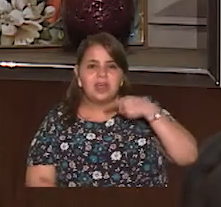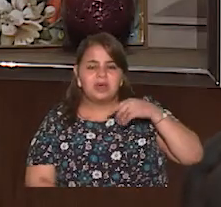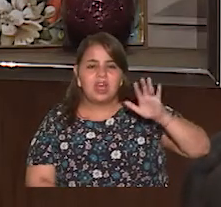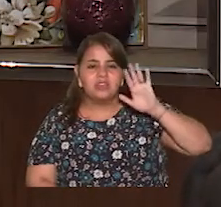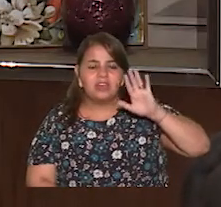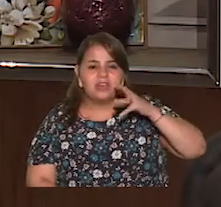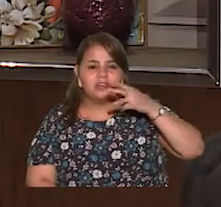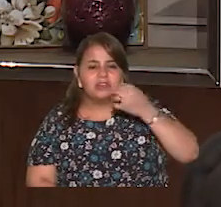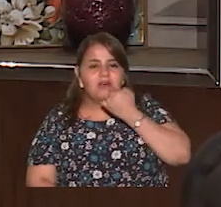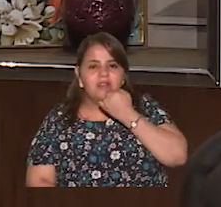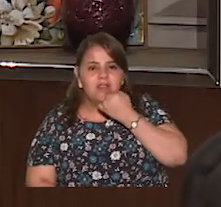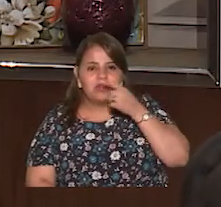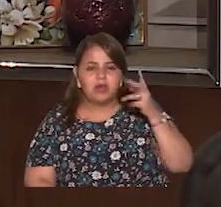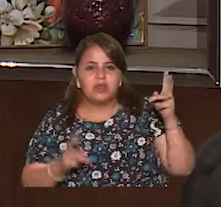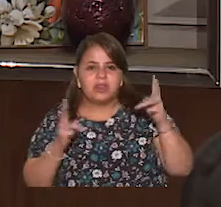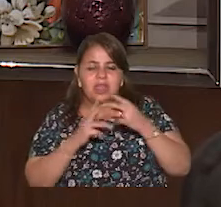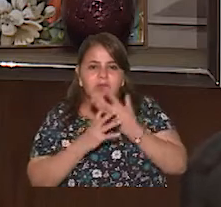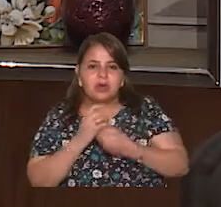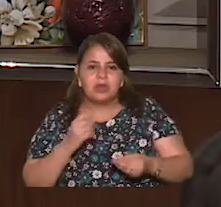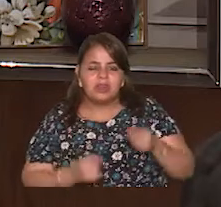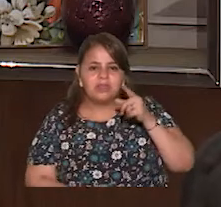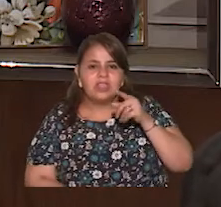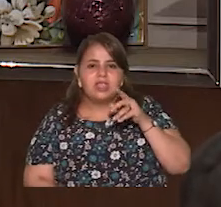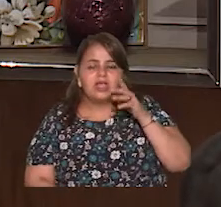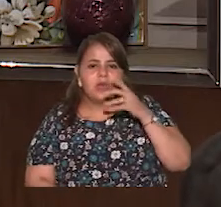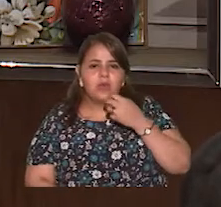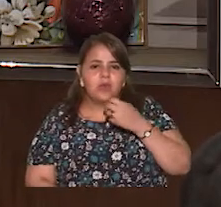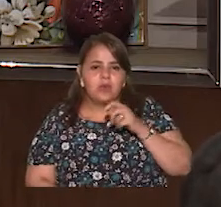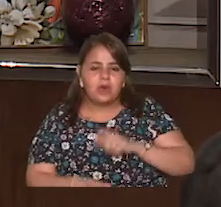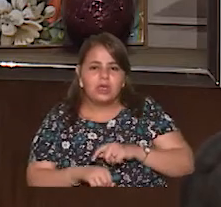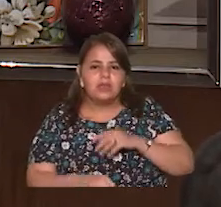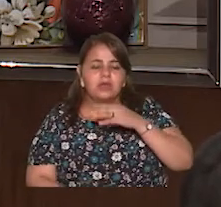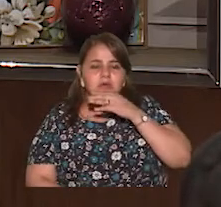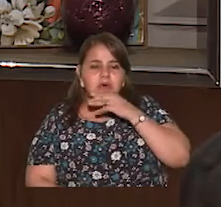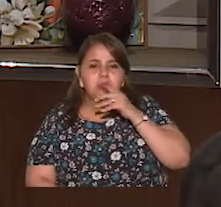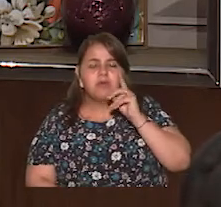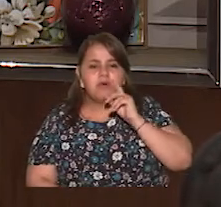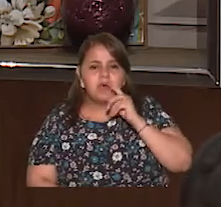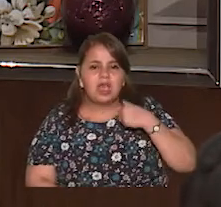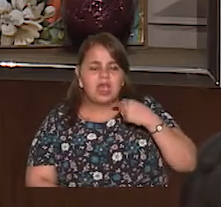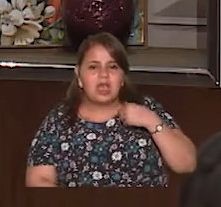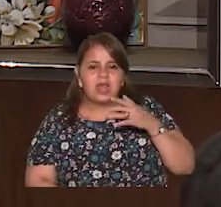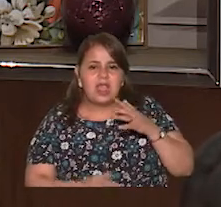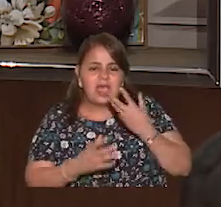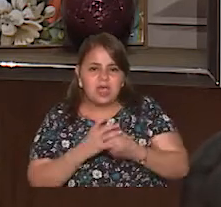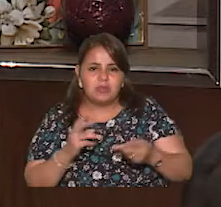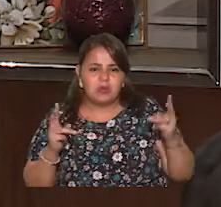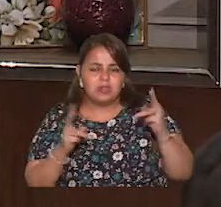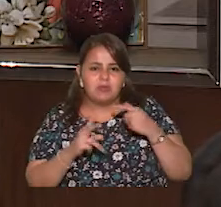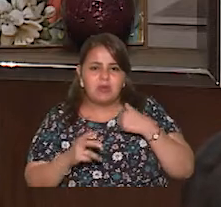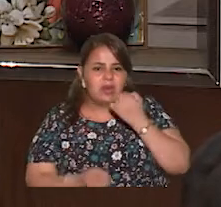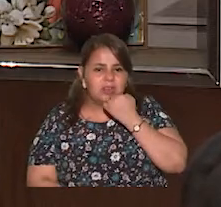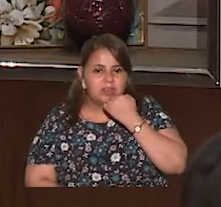وكمان قدام ولاده، احيانا في اباء وامهات بيتكسفوا قوي ان يقولوا او ما ينفعش اقول قدام ابني ان انا غلطان،